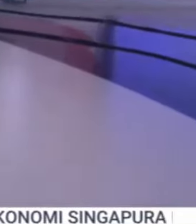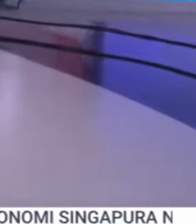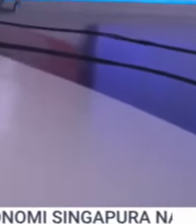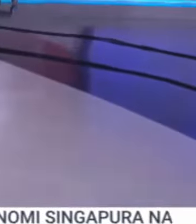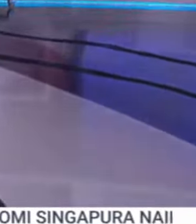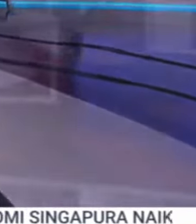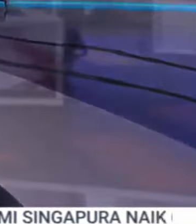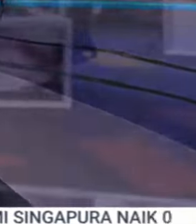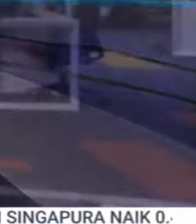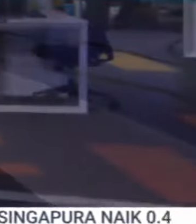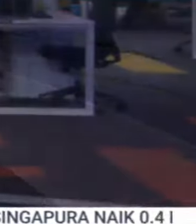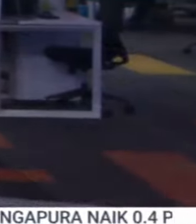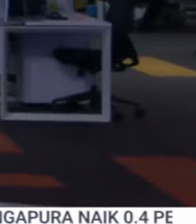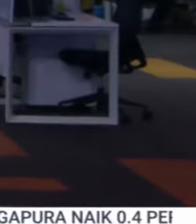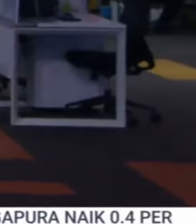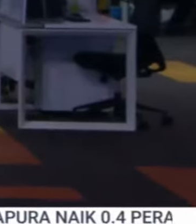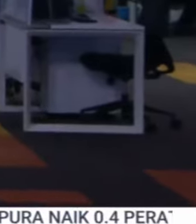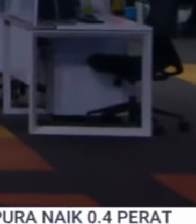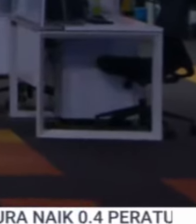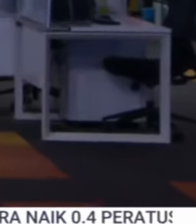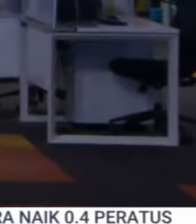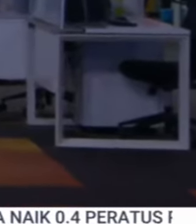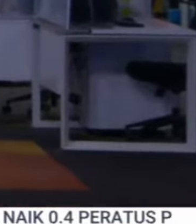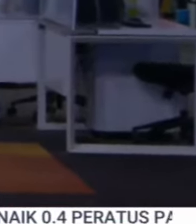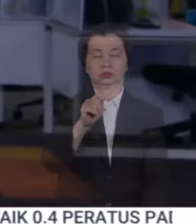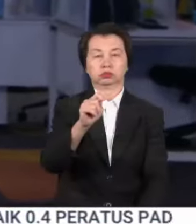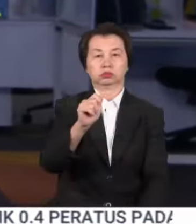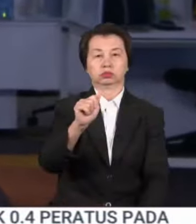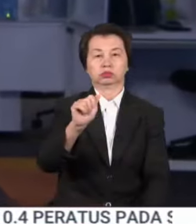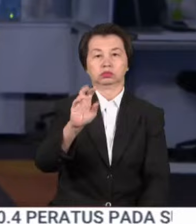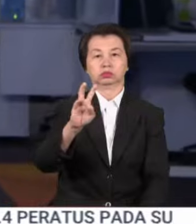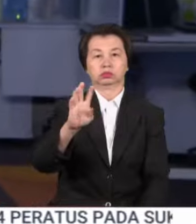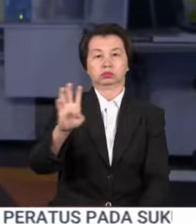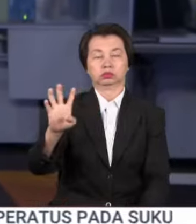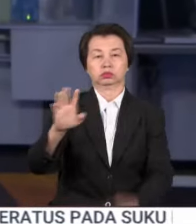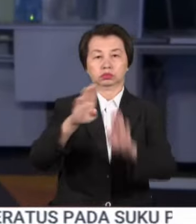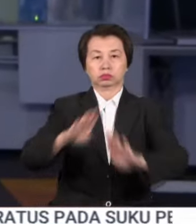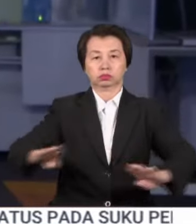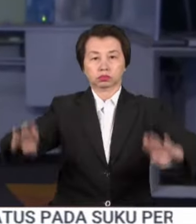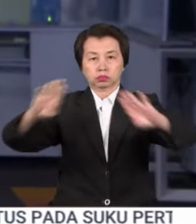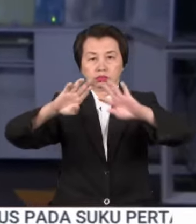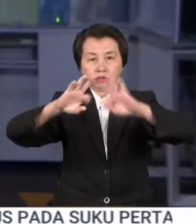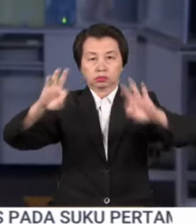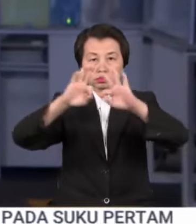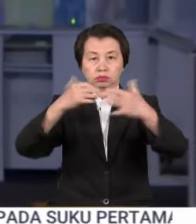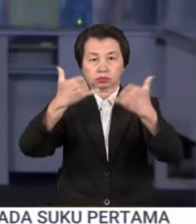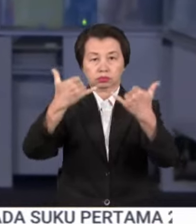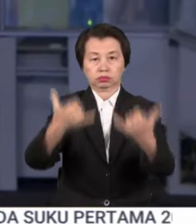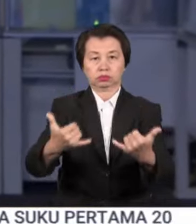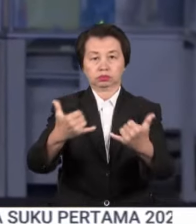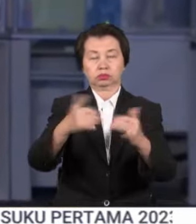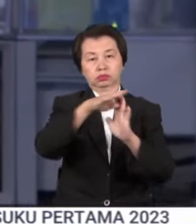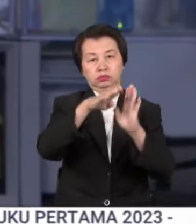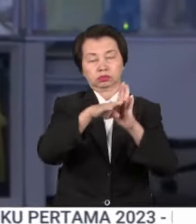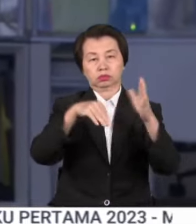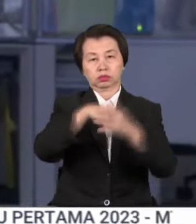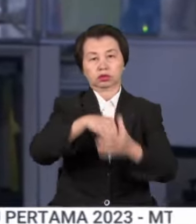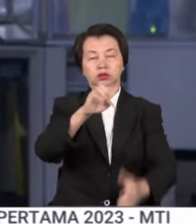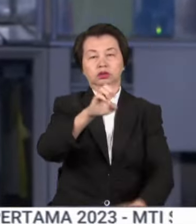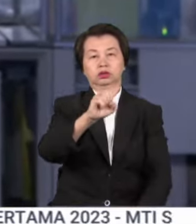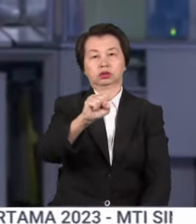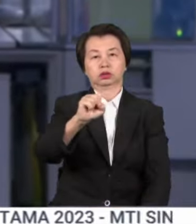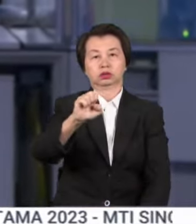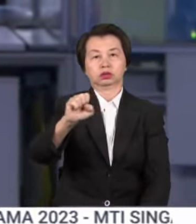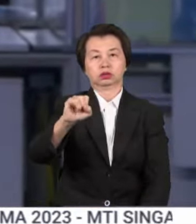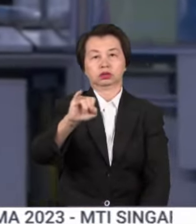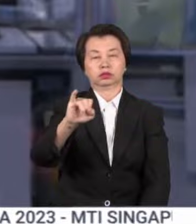Assalamualaikum, Salam Malaysia Madani. Kanta 744 dimulakan dengan rangkuman berita-berita utama hari ini. Perinciannya dalam segmen